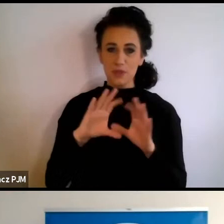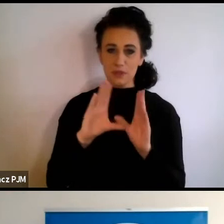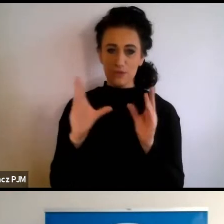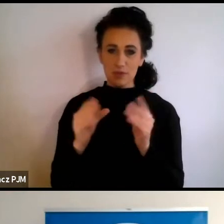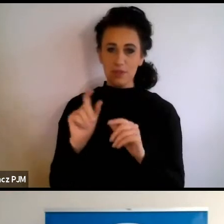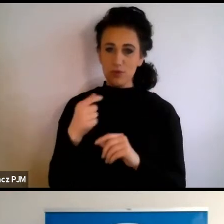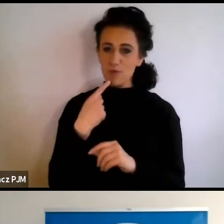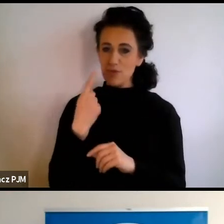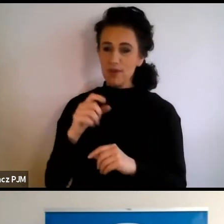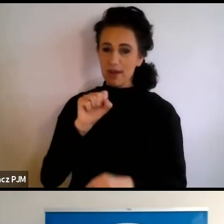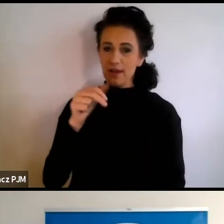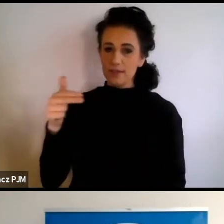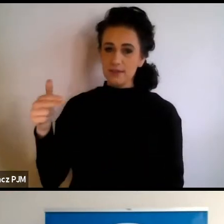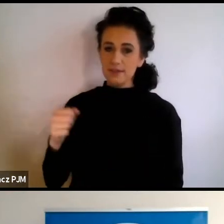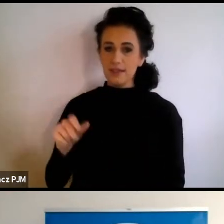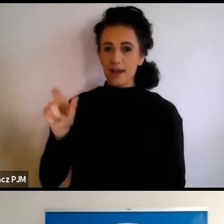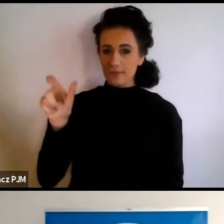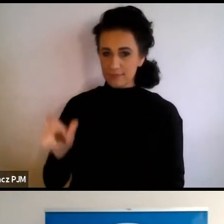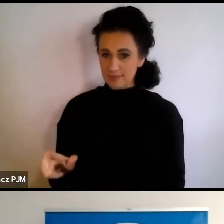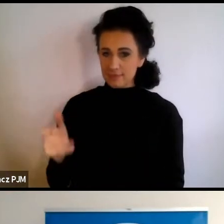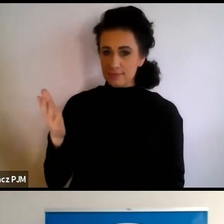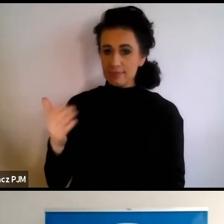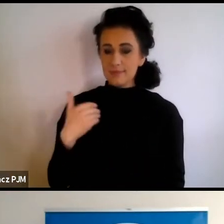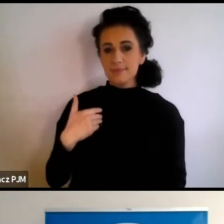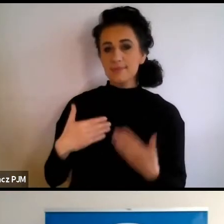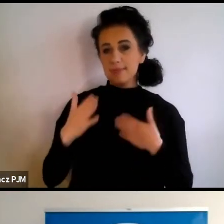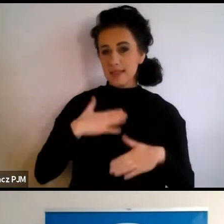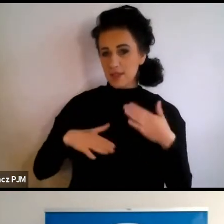Anna. Bardzo się cieszę, że mogliśmy